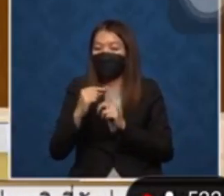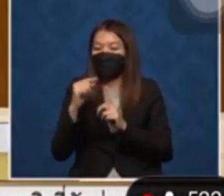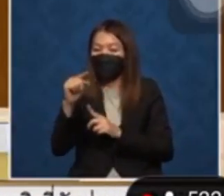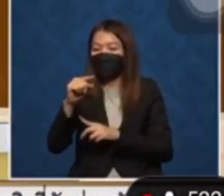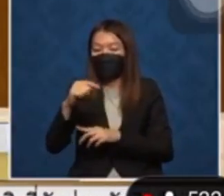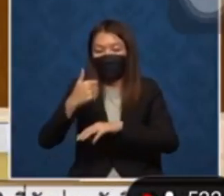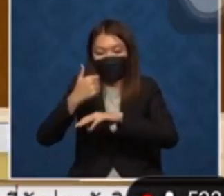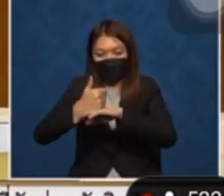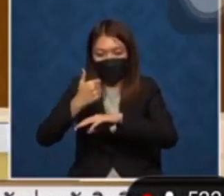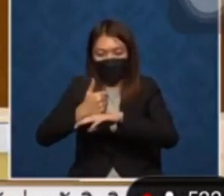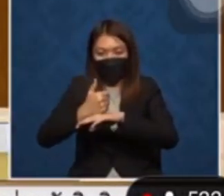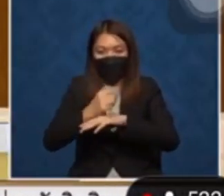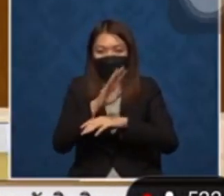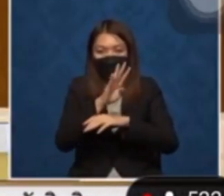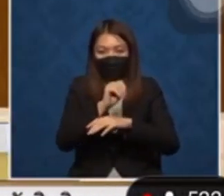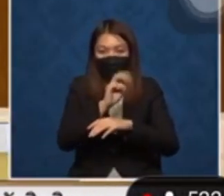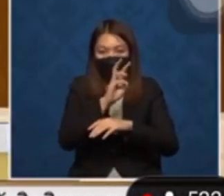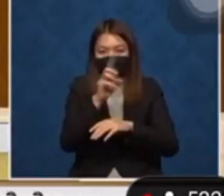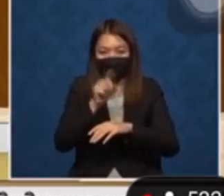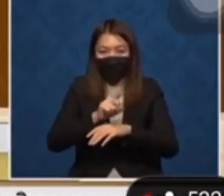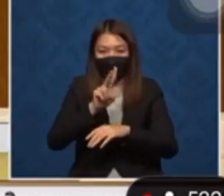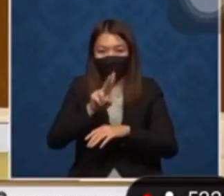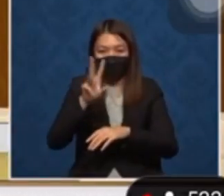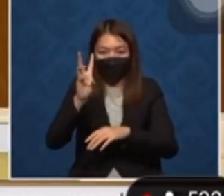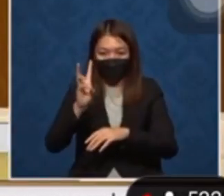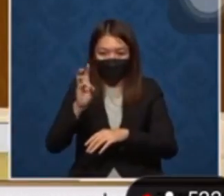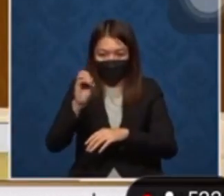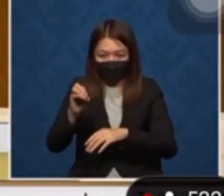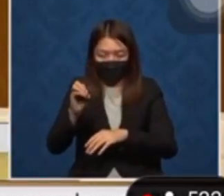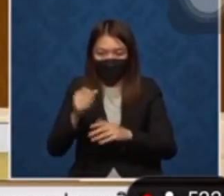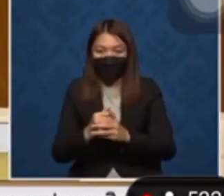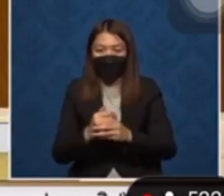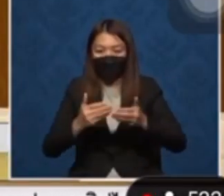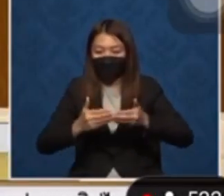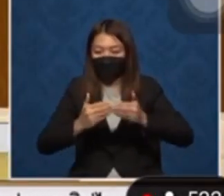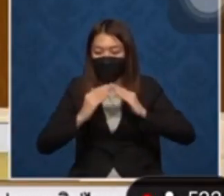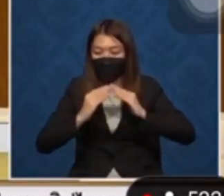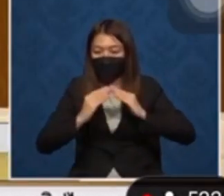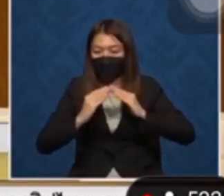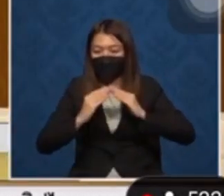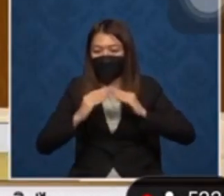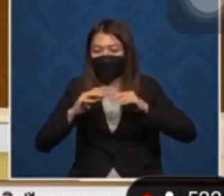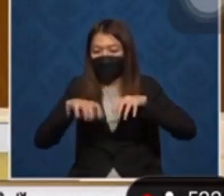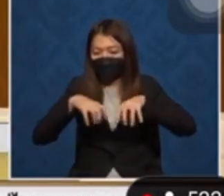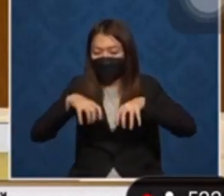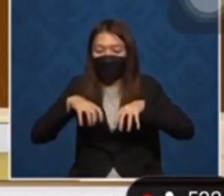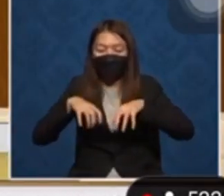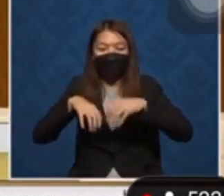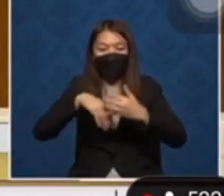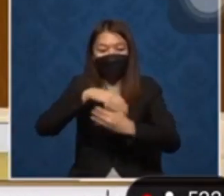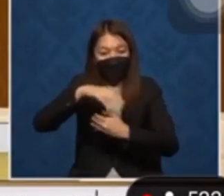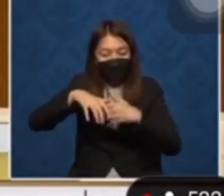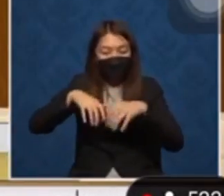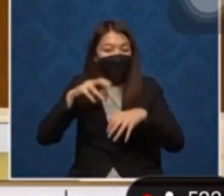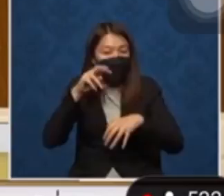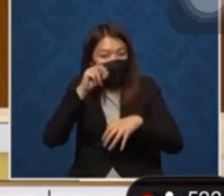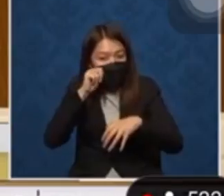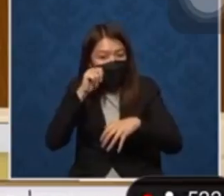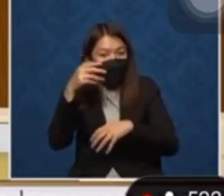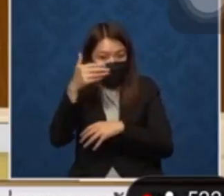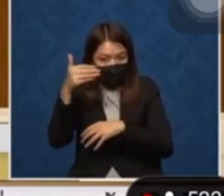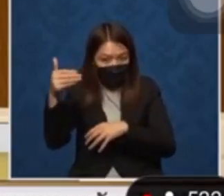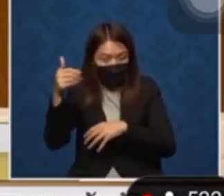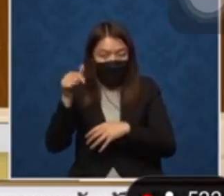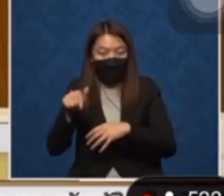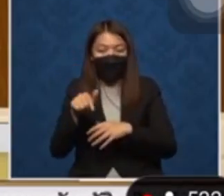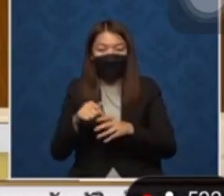ที่ 46/2560จัดตั้งสำนักงานบริหารจัดการทรัพยากรน้ำแห่งชาติให้มีสำนักงานบริห